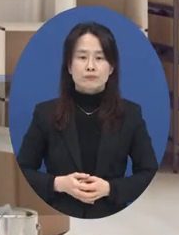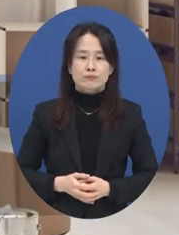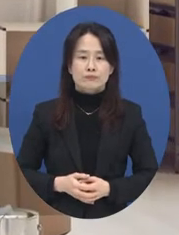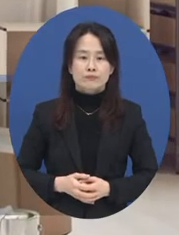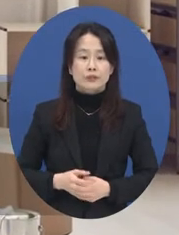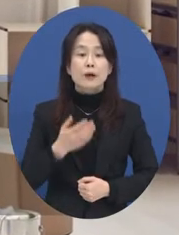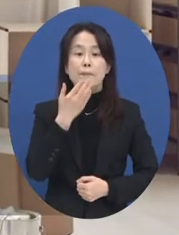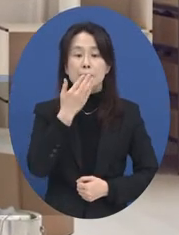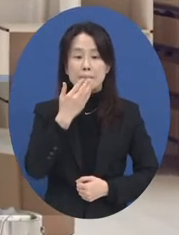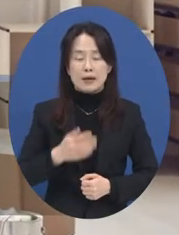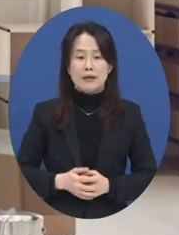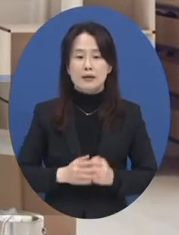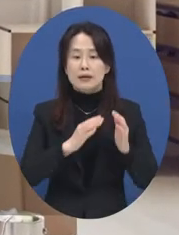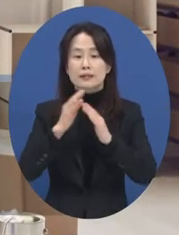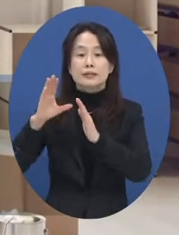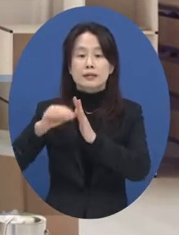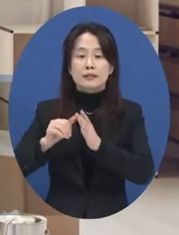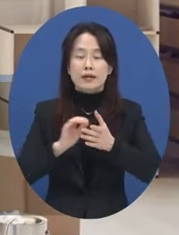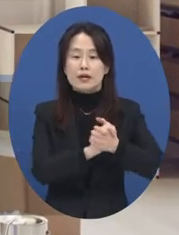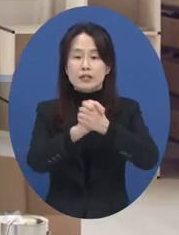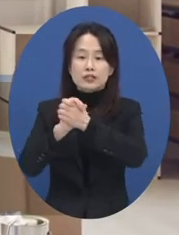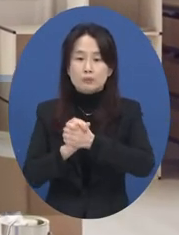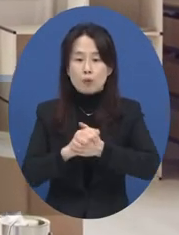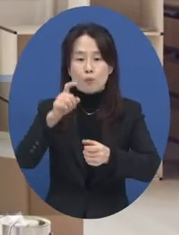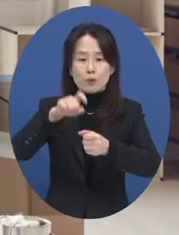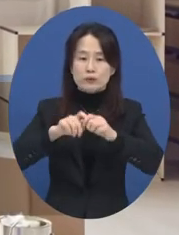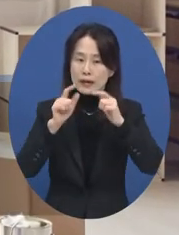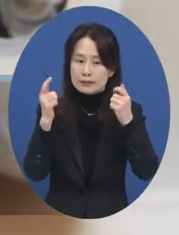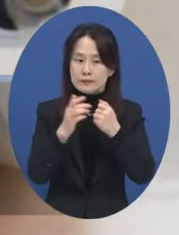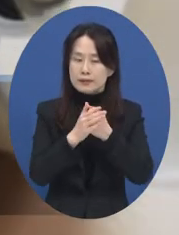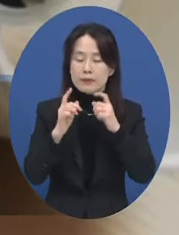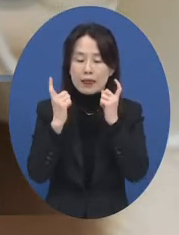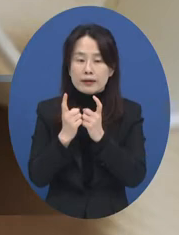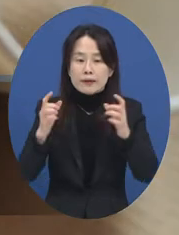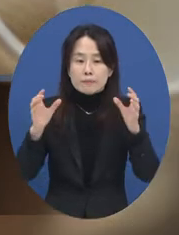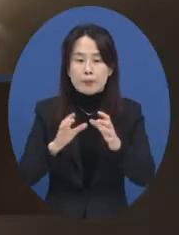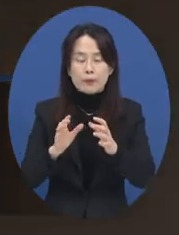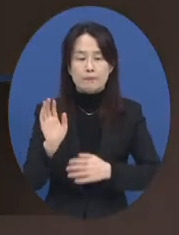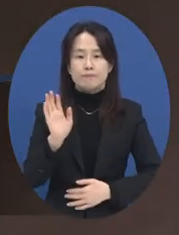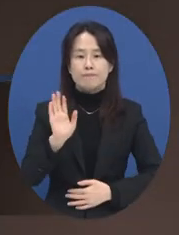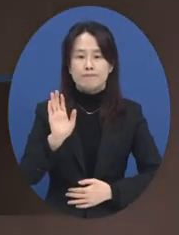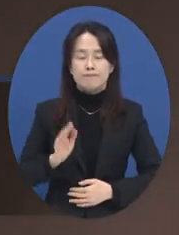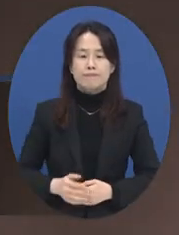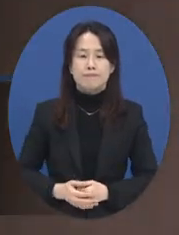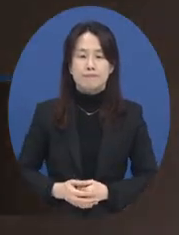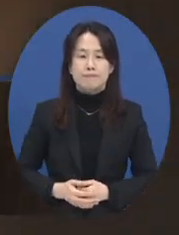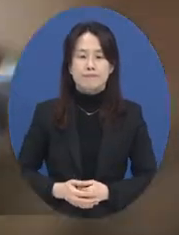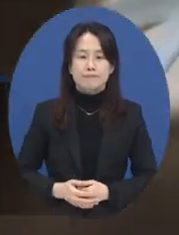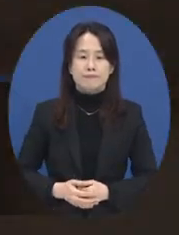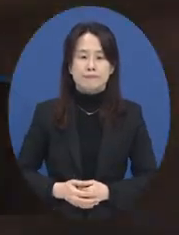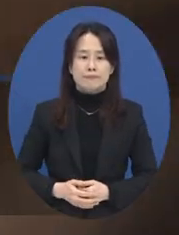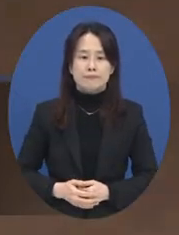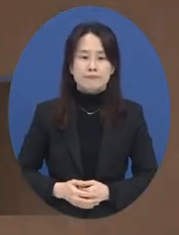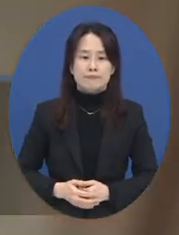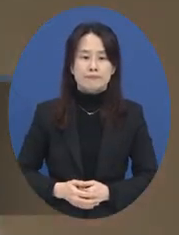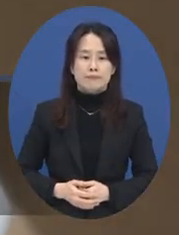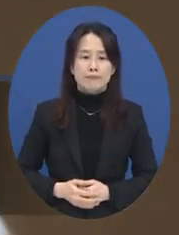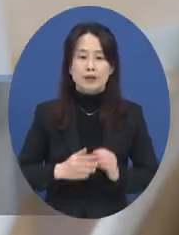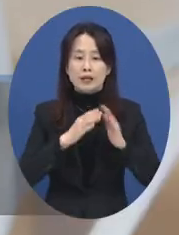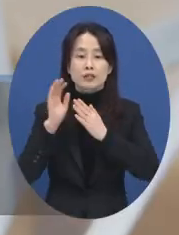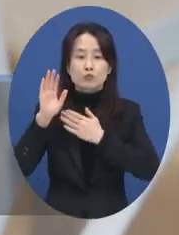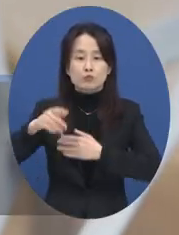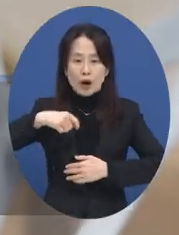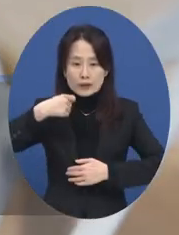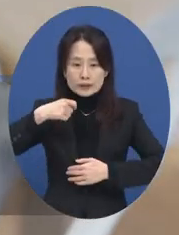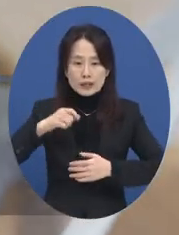가능합니다 이사의 경우 침묵 형성 목적이 아니므로 사적 모임 에 해당하지 않기 때문입니다 다만 2사 후